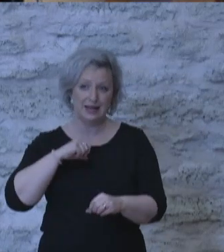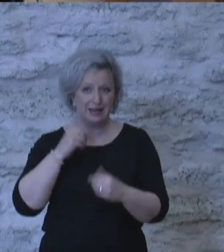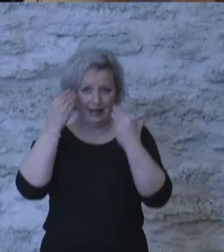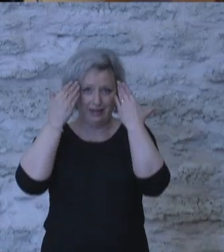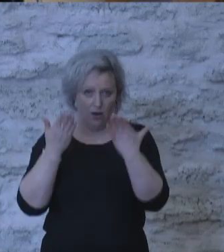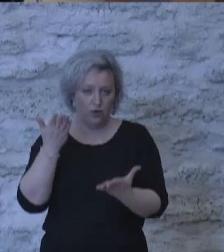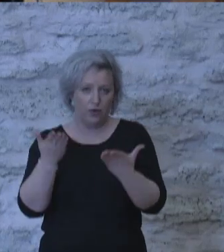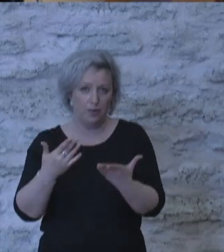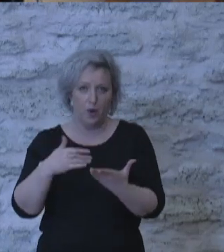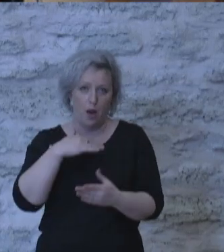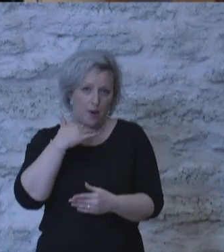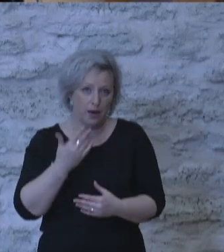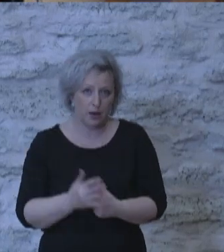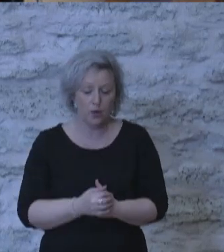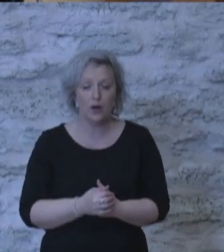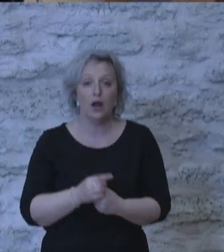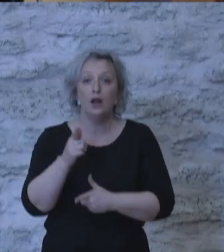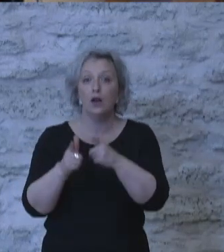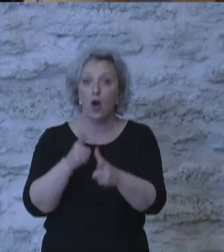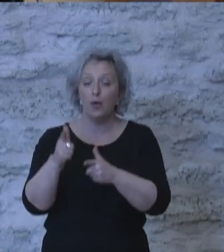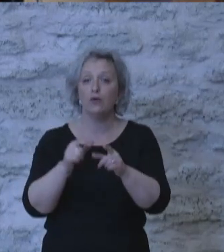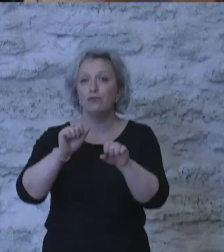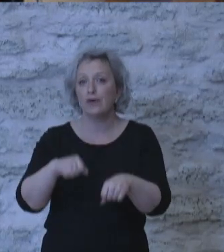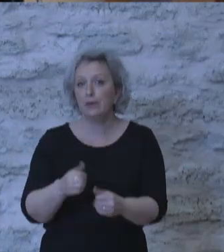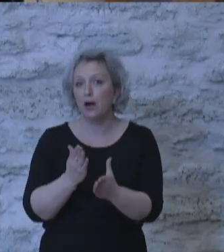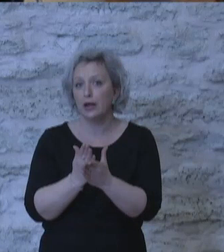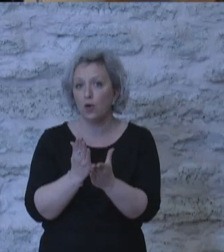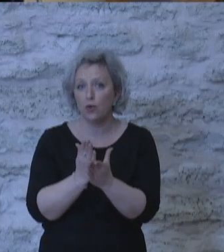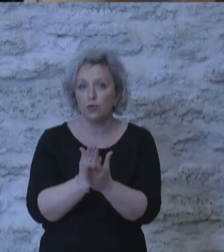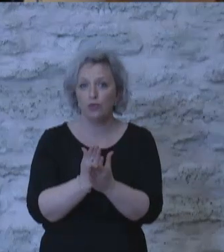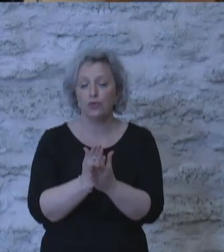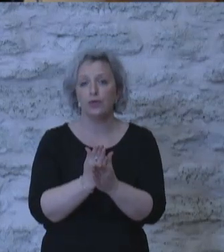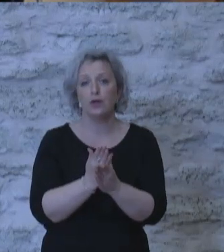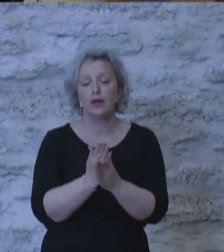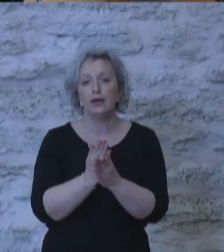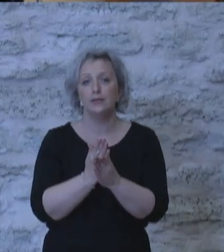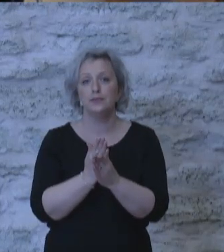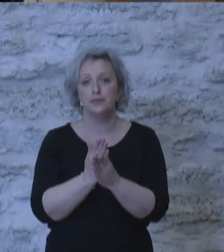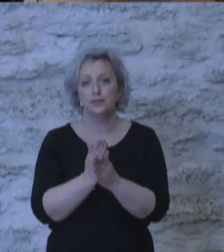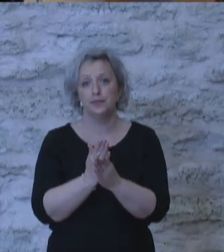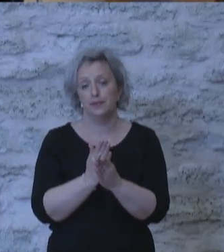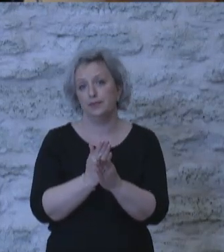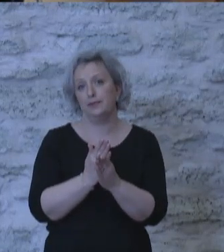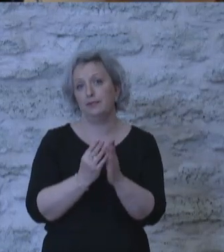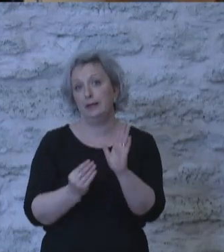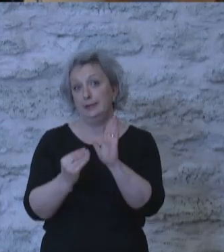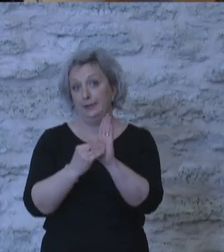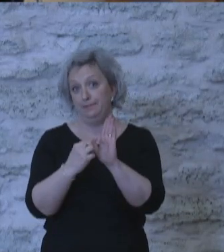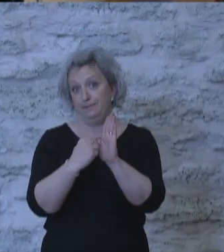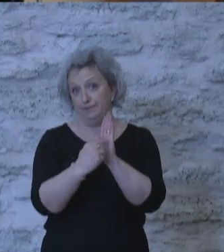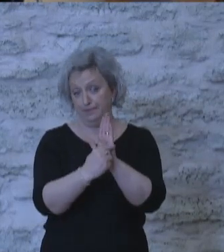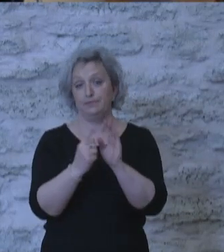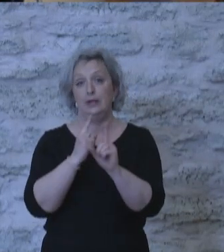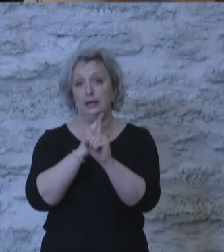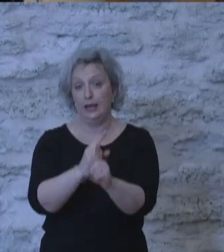kursis ei olnud. Et loomulikult on siin võimalik selles ätte raames põhimõtteliselt